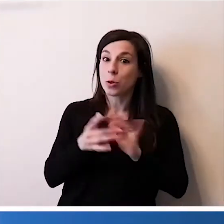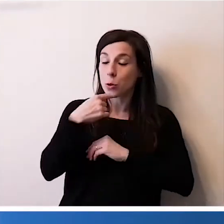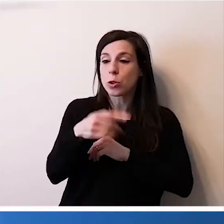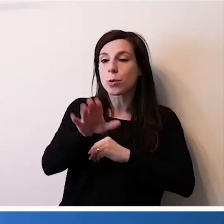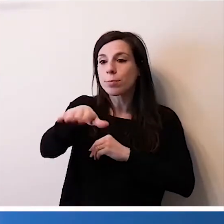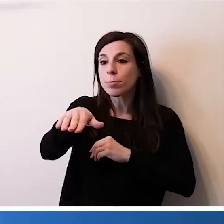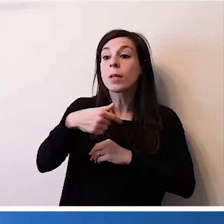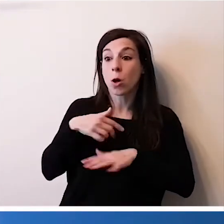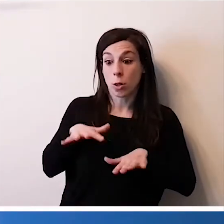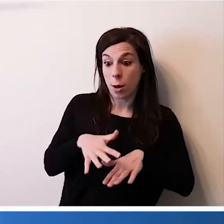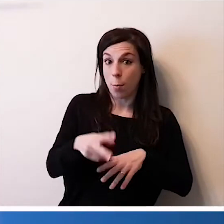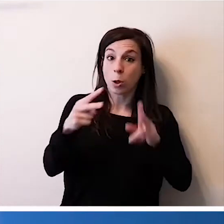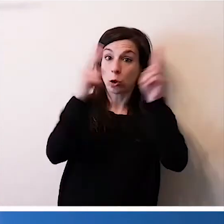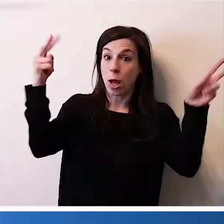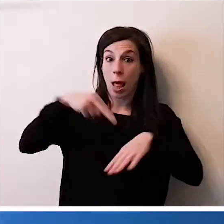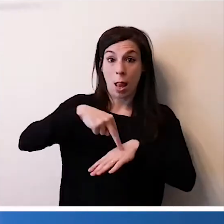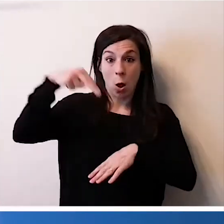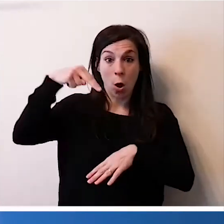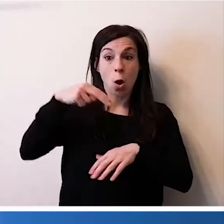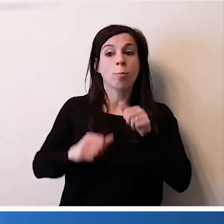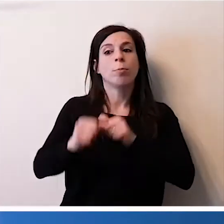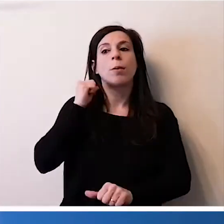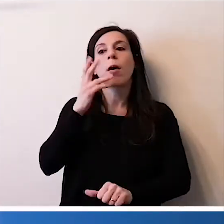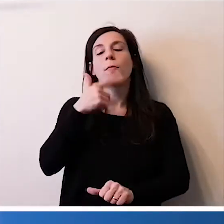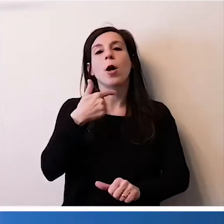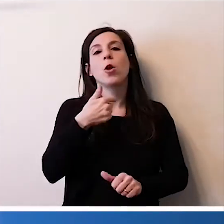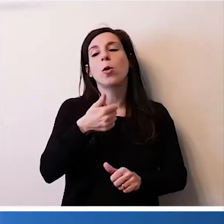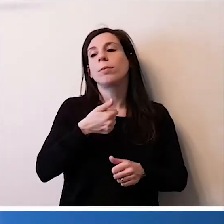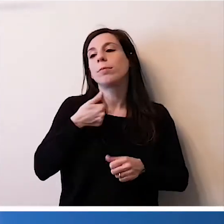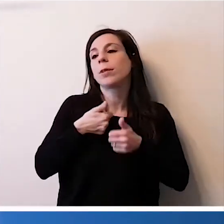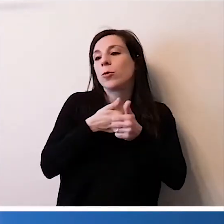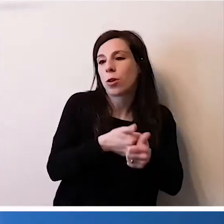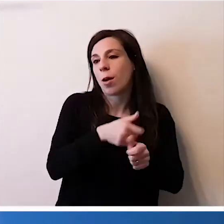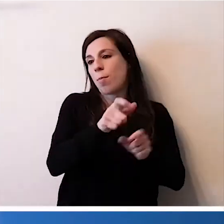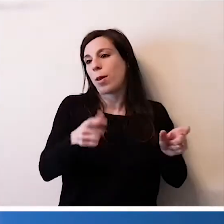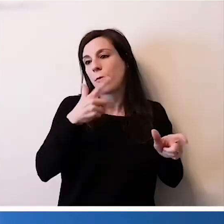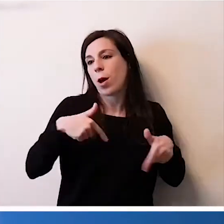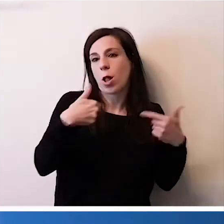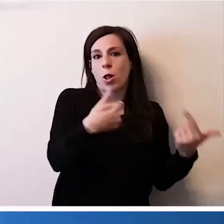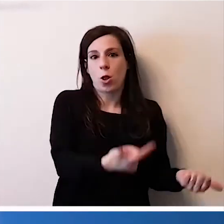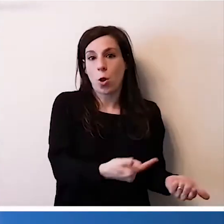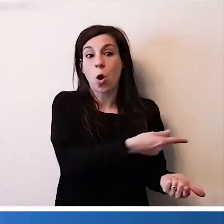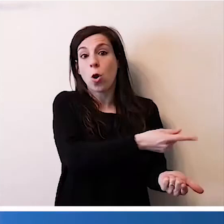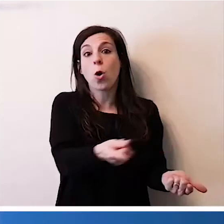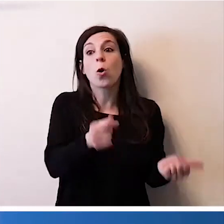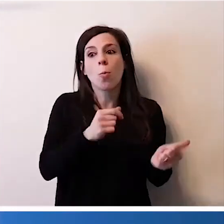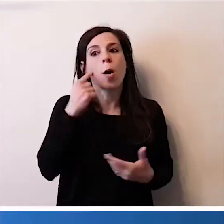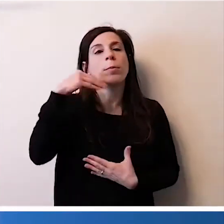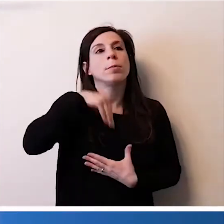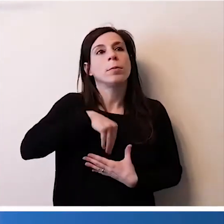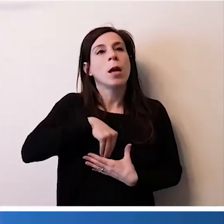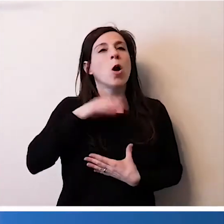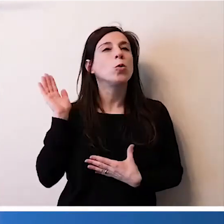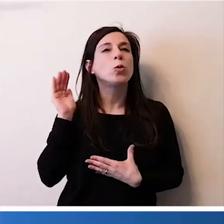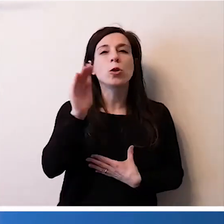io adesso sto per salire al cielo, ma voglio fare un regalo ai miei discepoli, così che mi sentano vicino tutti